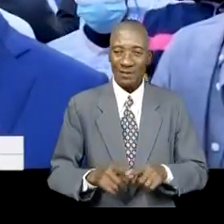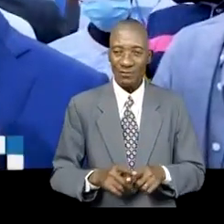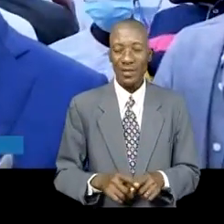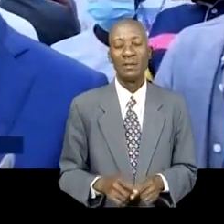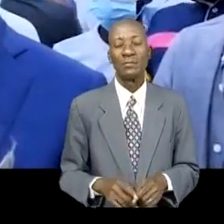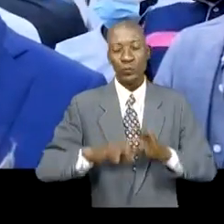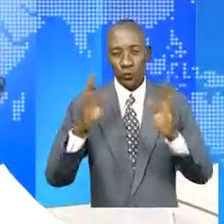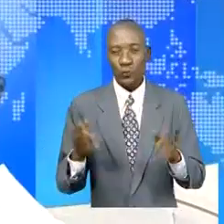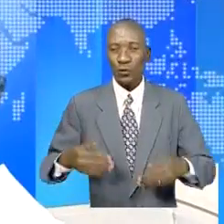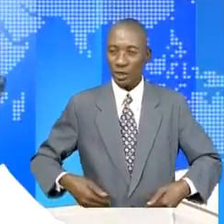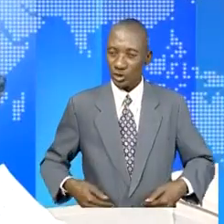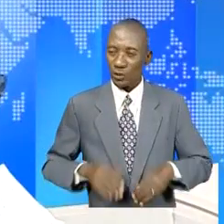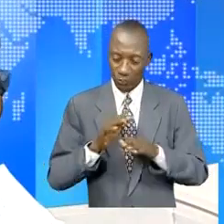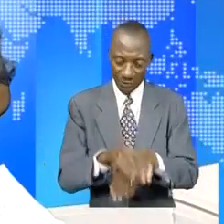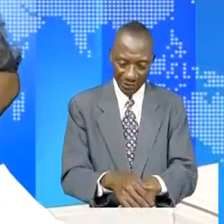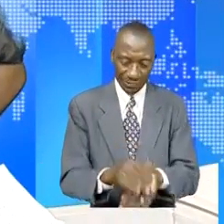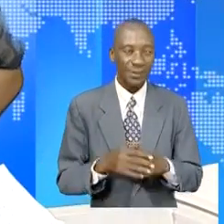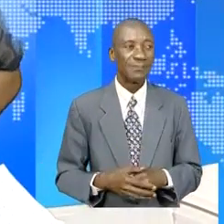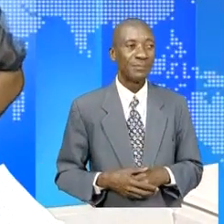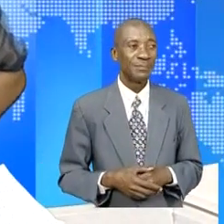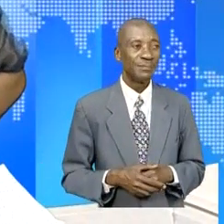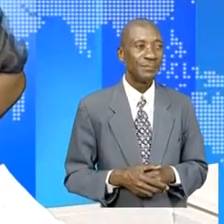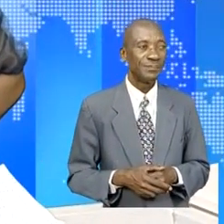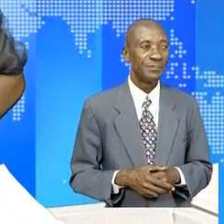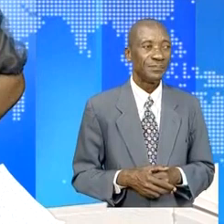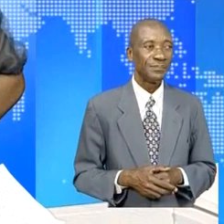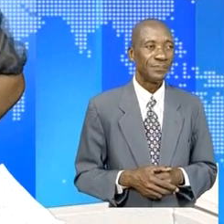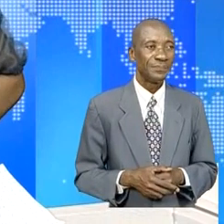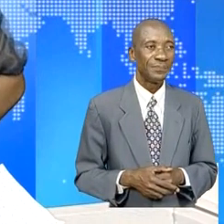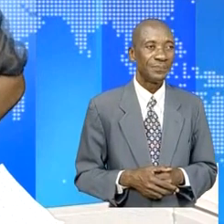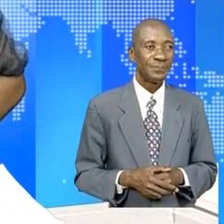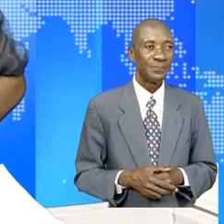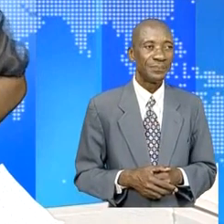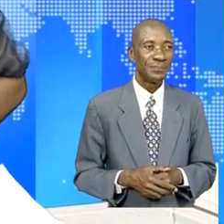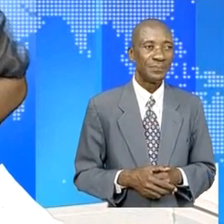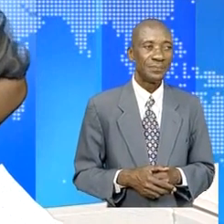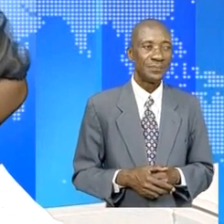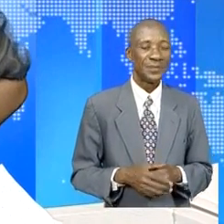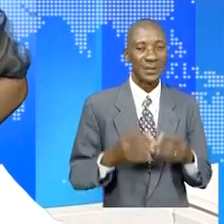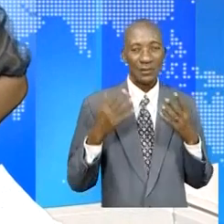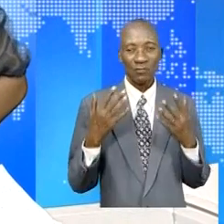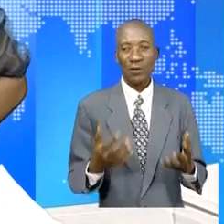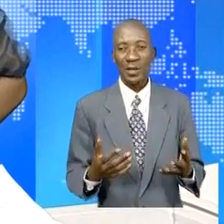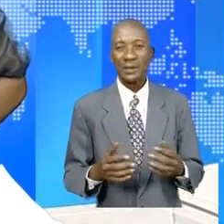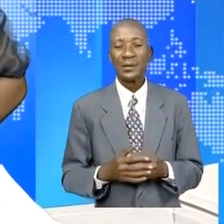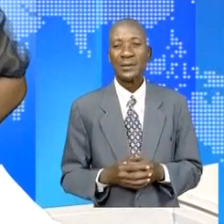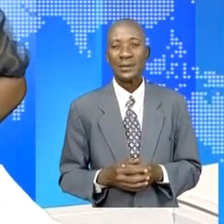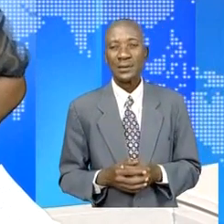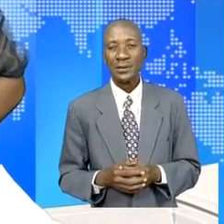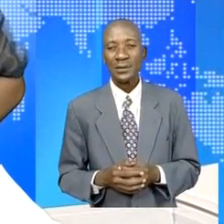appelés à s'y mettre. Voilà ce qui met fin à ce journal, un journal de